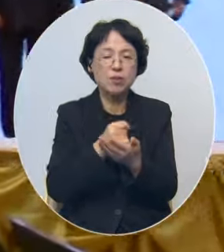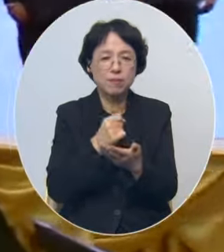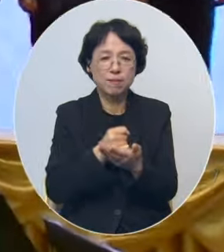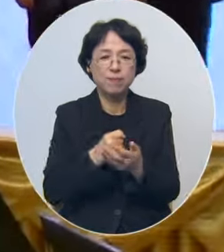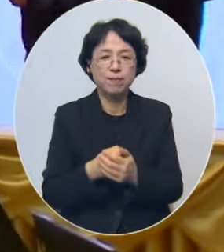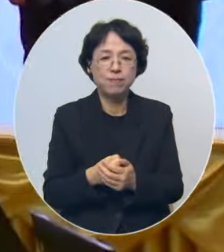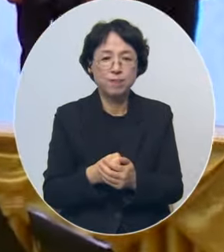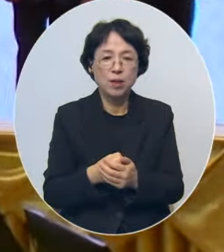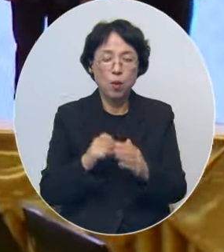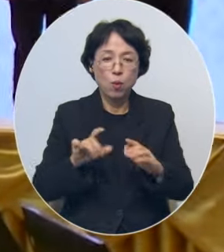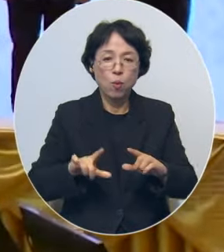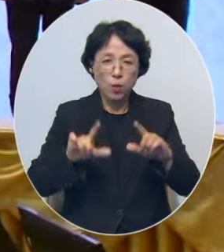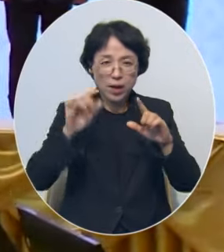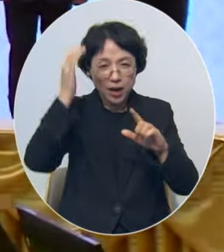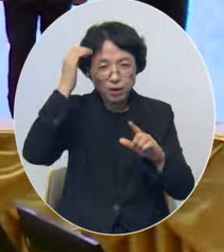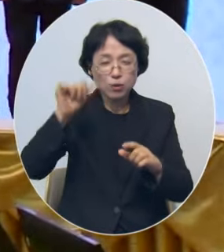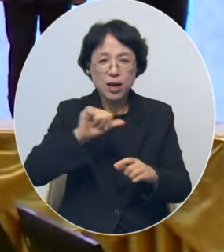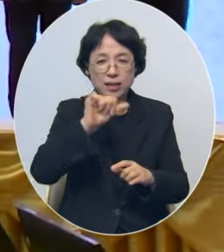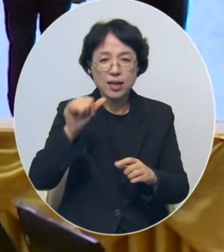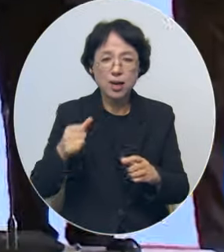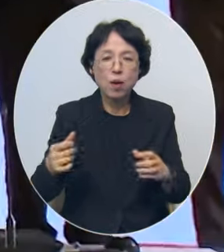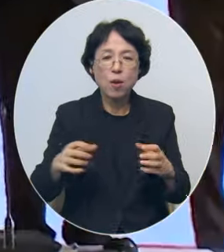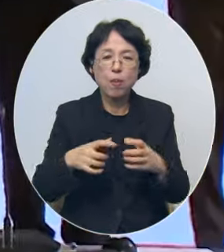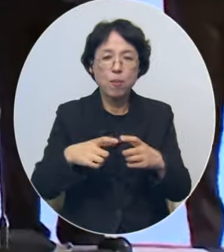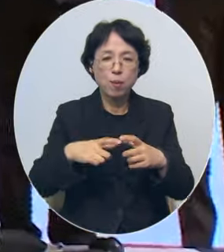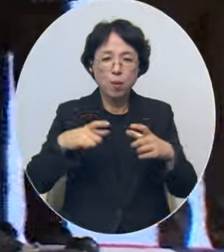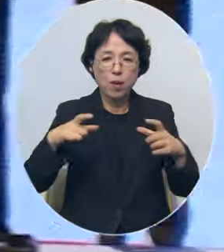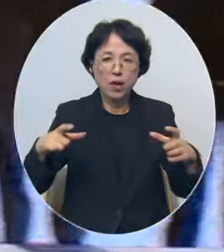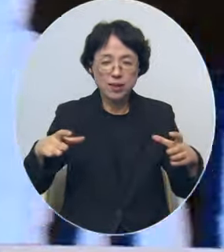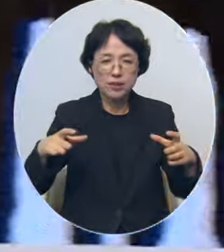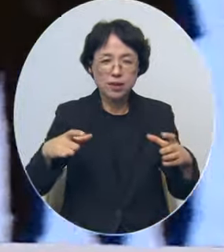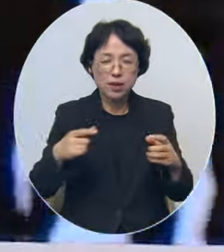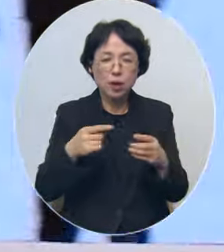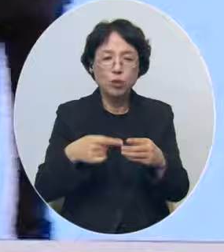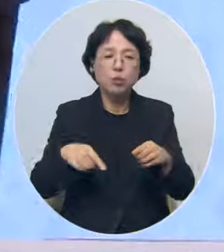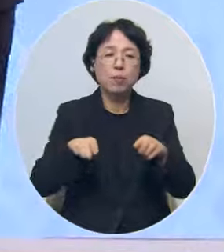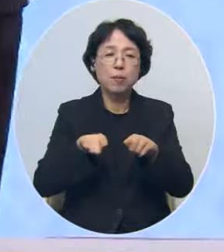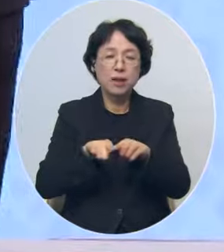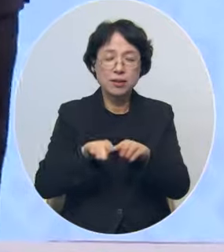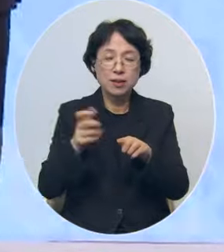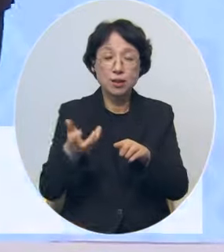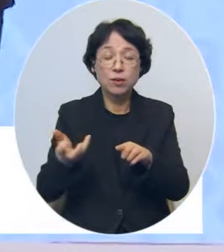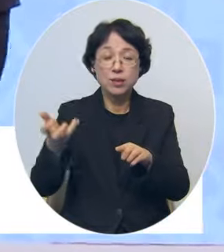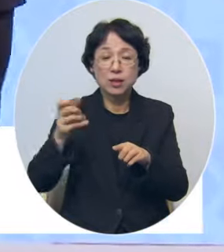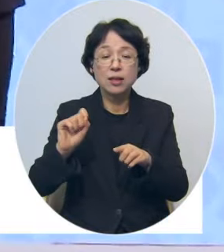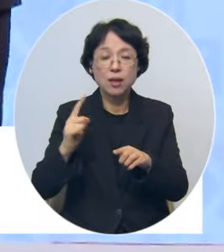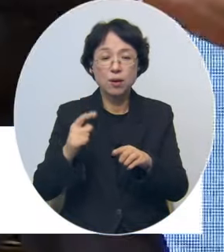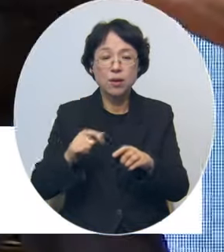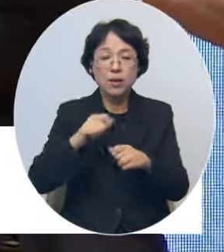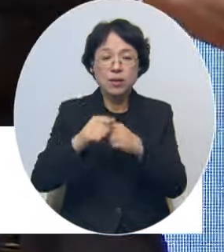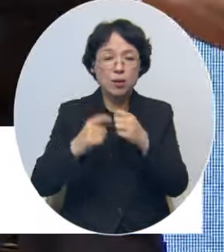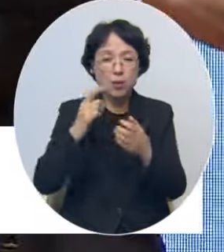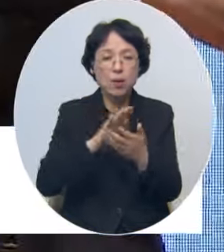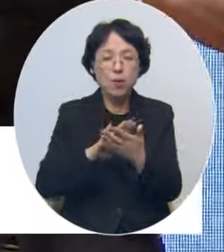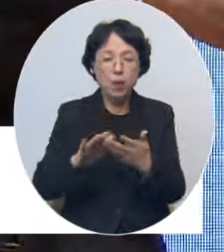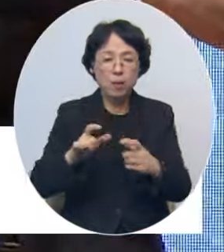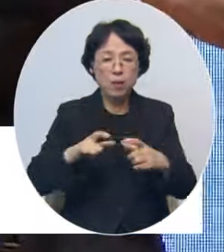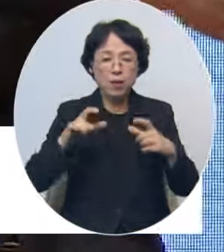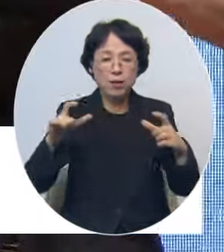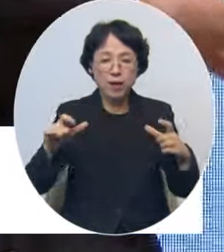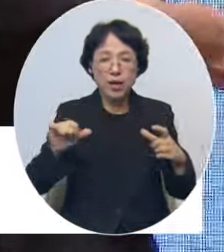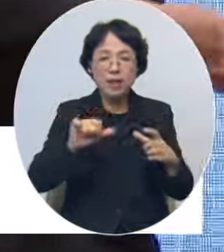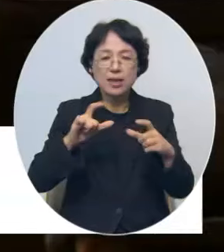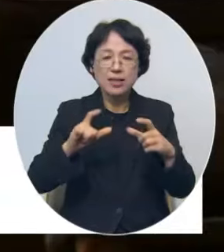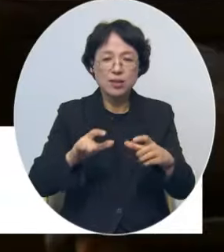차관은 또 올해 한 아세안 간 포괄적 전략 동반자관계 격상을 계기로 자유평화 번영의 인태 지역 실현을 위해